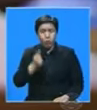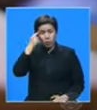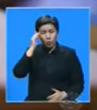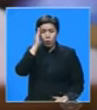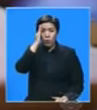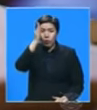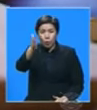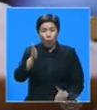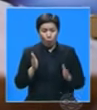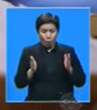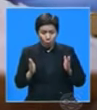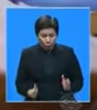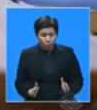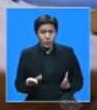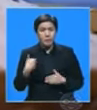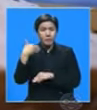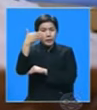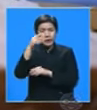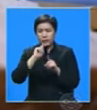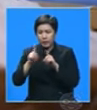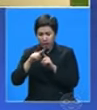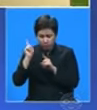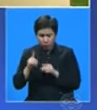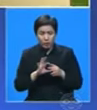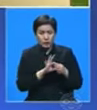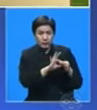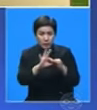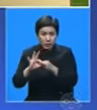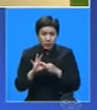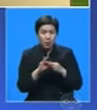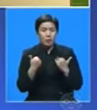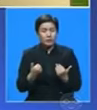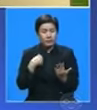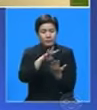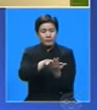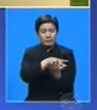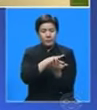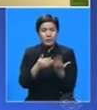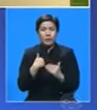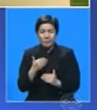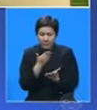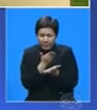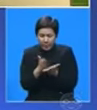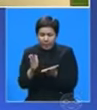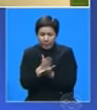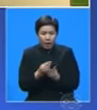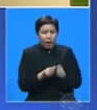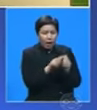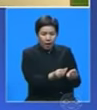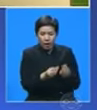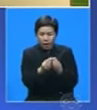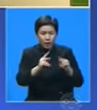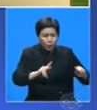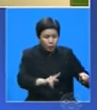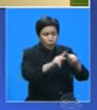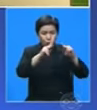านะของประชาชนของประเทศชาติไม่รู้อนาคตนะครับวันนี้เราได้พยายามกำหนดนโยบายและแบ่งมอบงานให้ทุกกระทรวงขับเคลื่อนชัดเจ